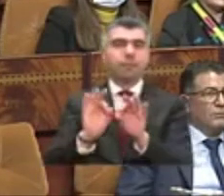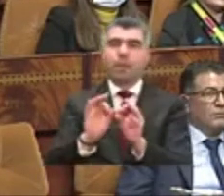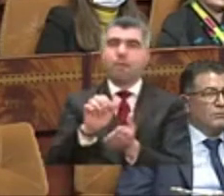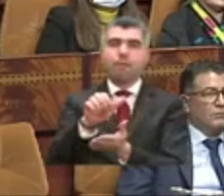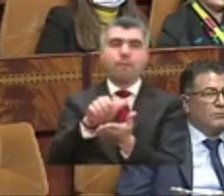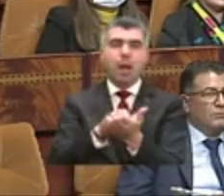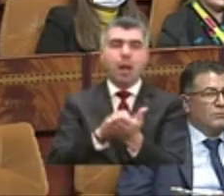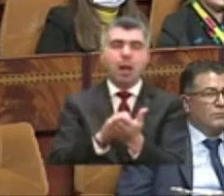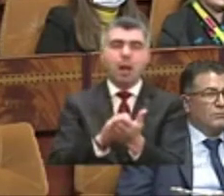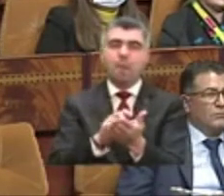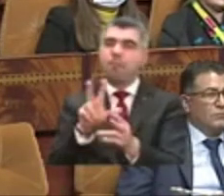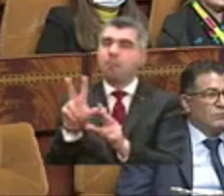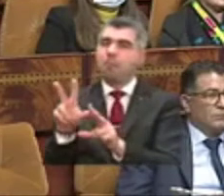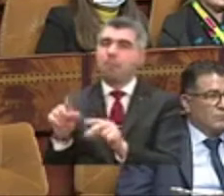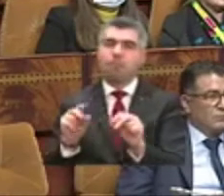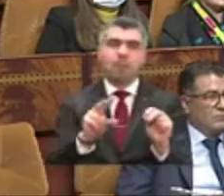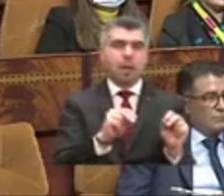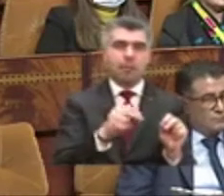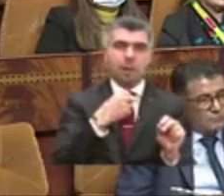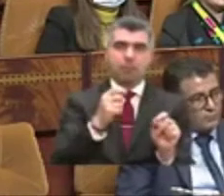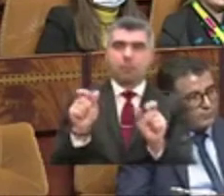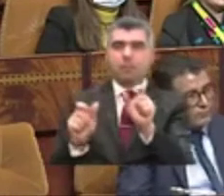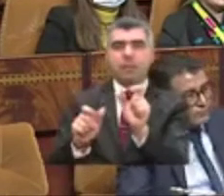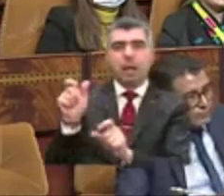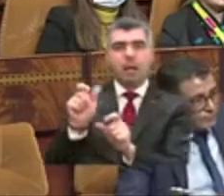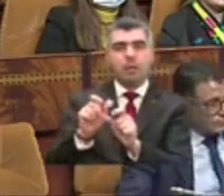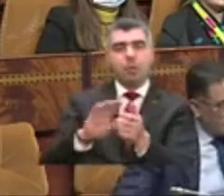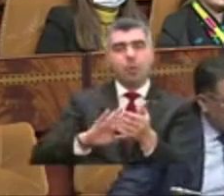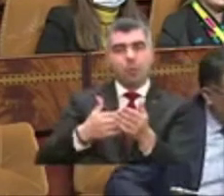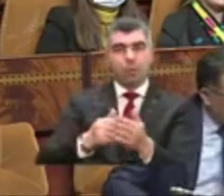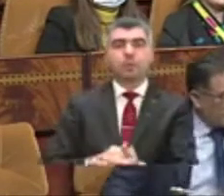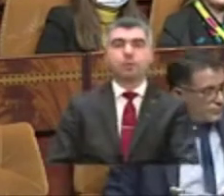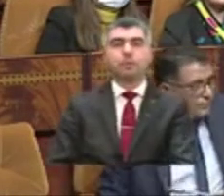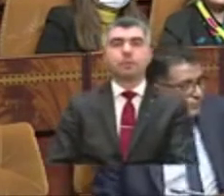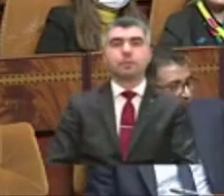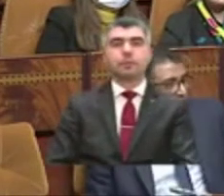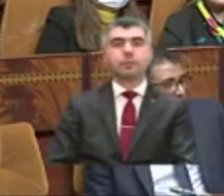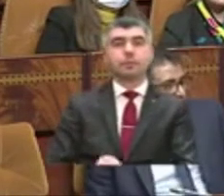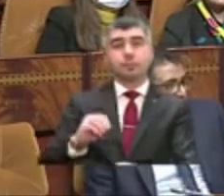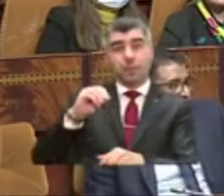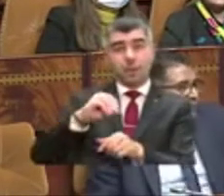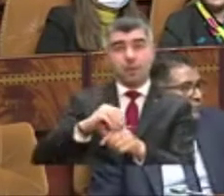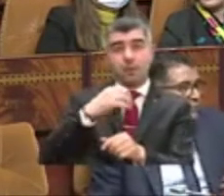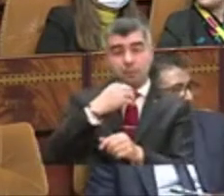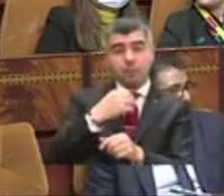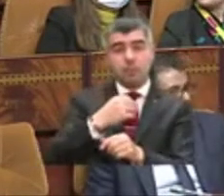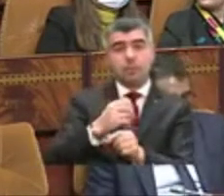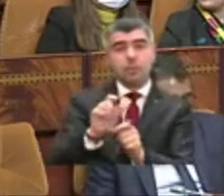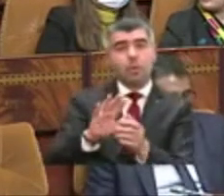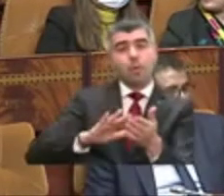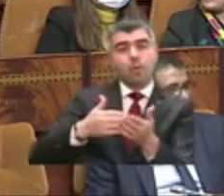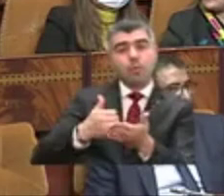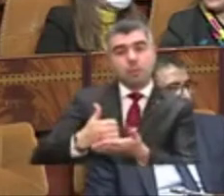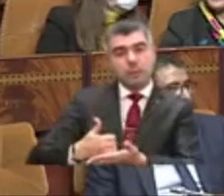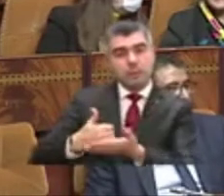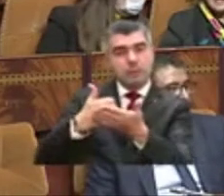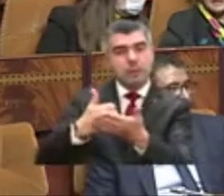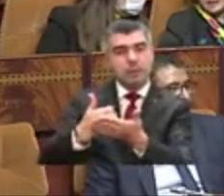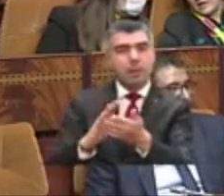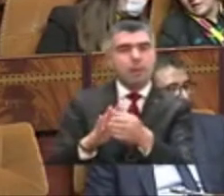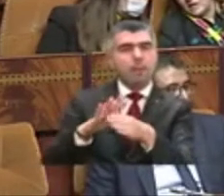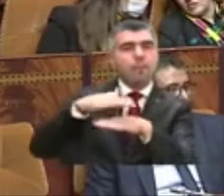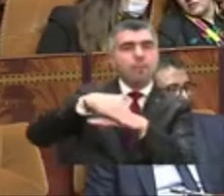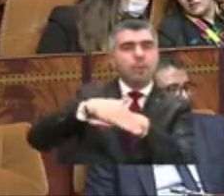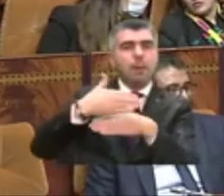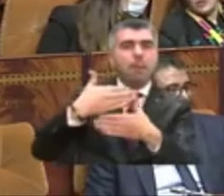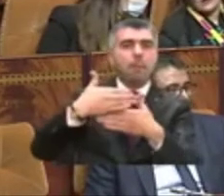زاكوره منطقه مهجوره ما ساكن فيها حتى شي واحد. تكلمتوا ايضا سيد الوزير على اعطاء الاولويه للسدود،